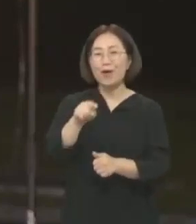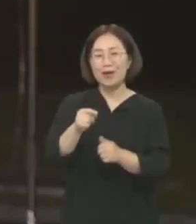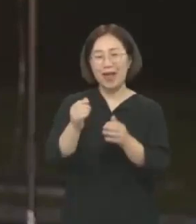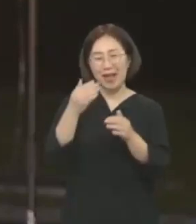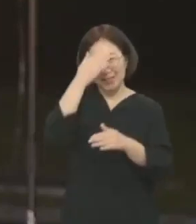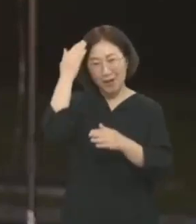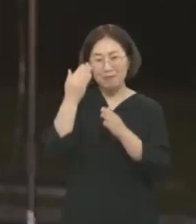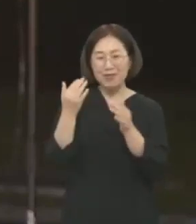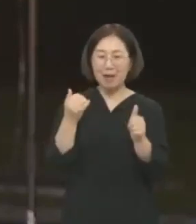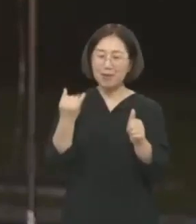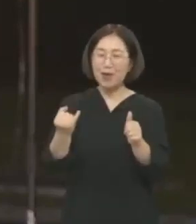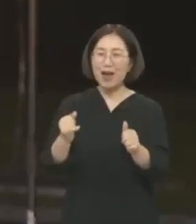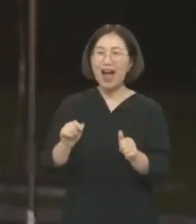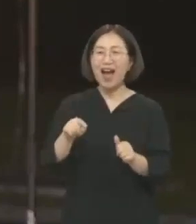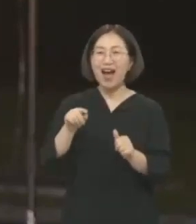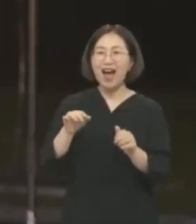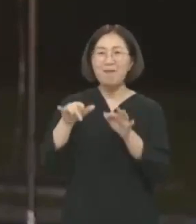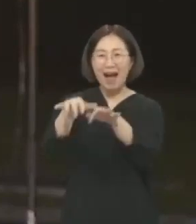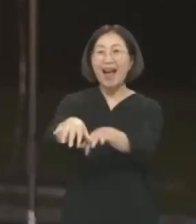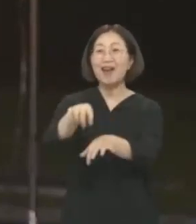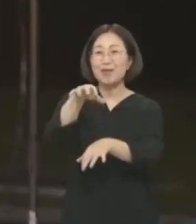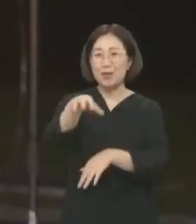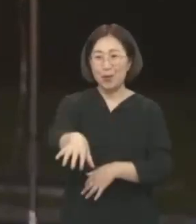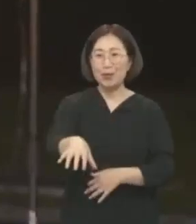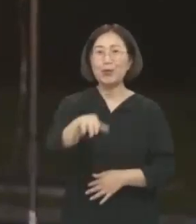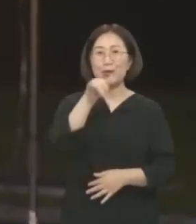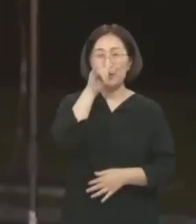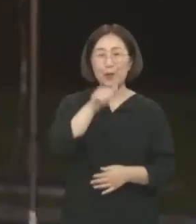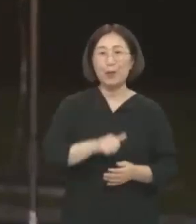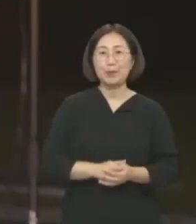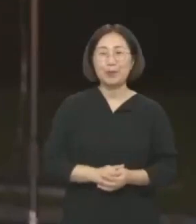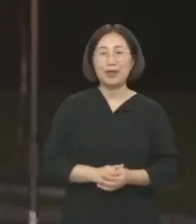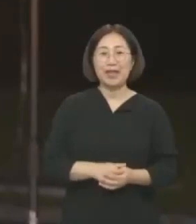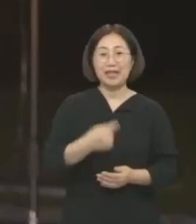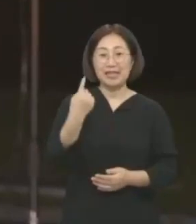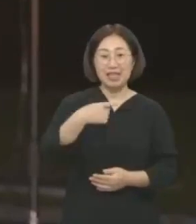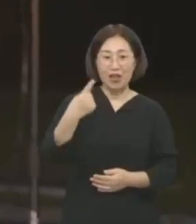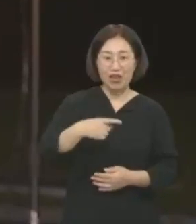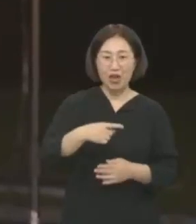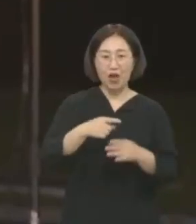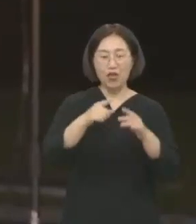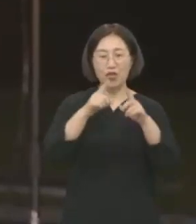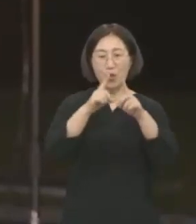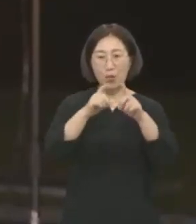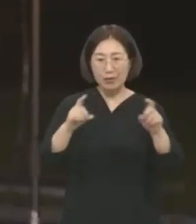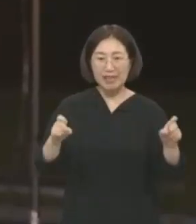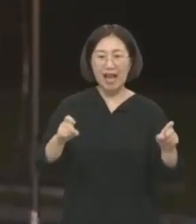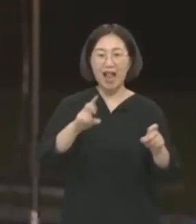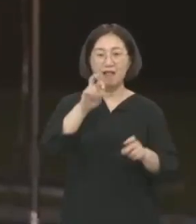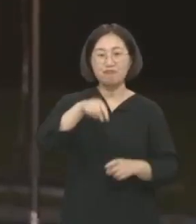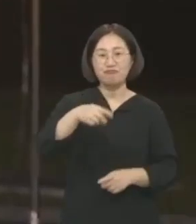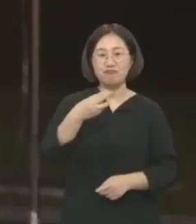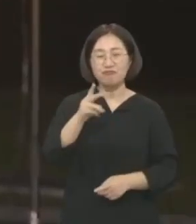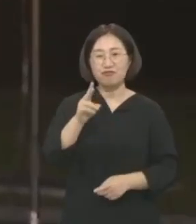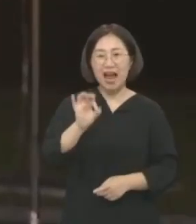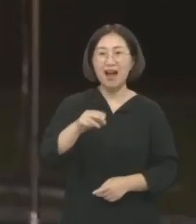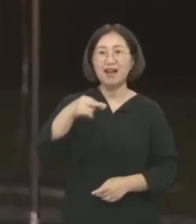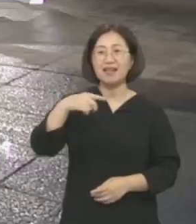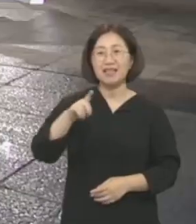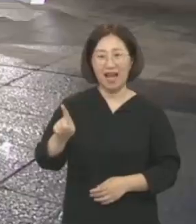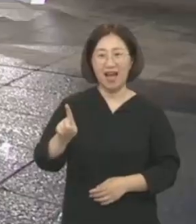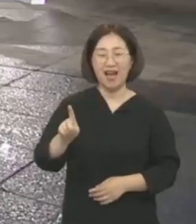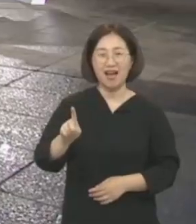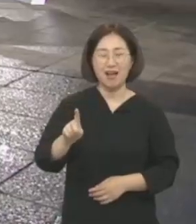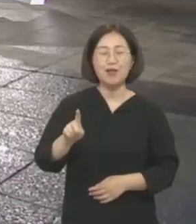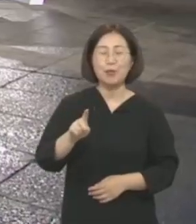성흥산 가림성이 있습니다. 그리고 신라시대 때 창건한 천년고찰 무량사도 관광객들이 가볼 만한